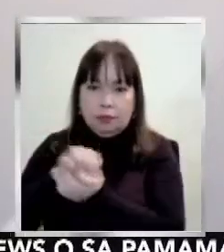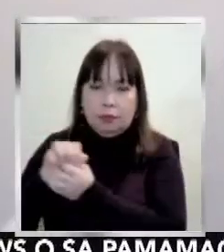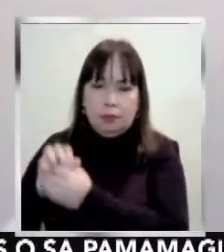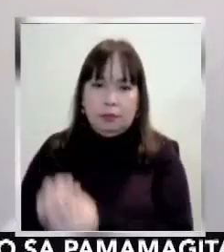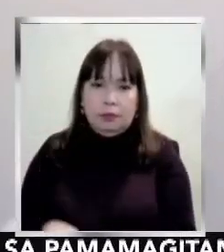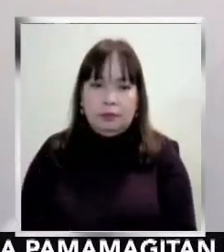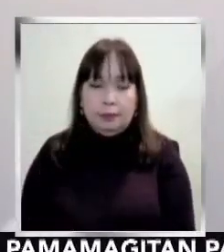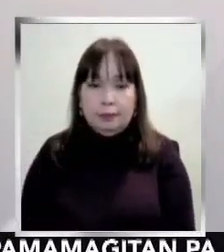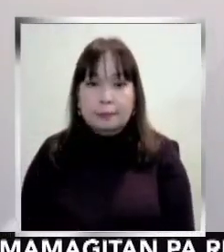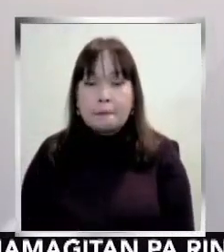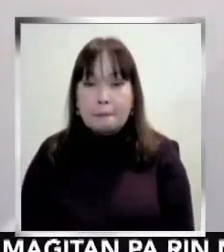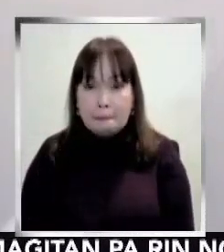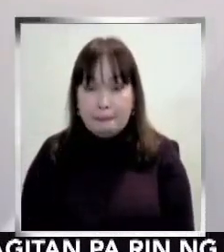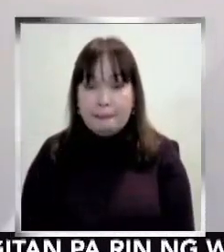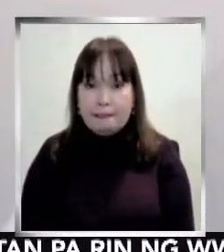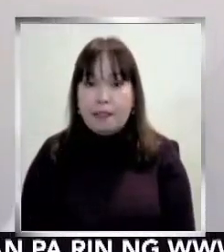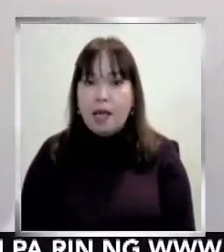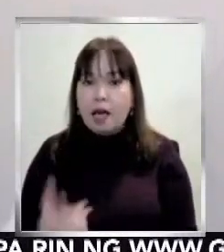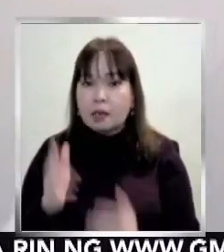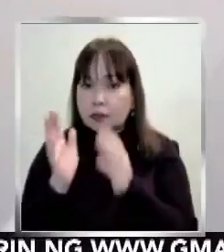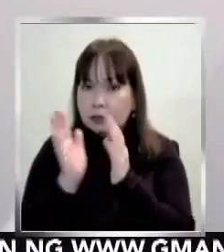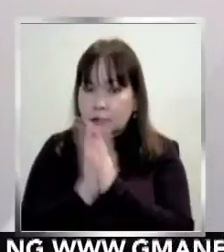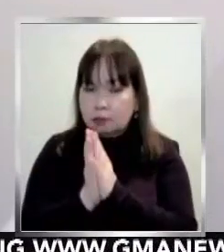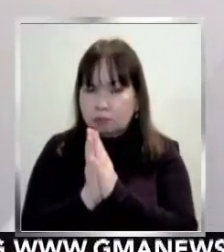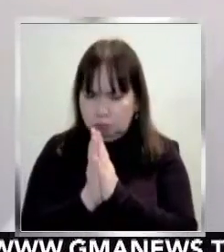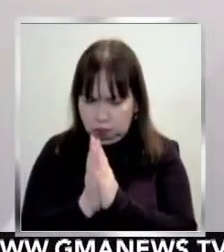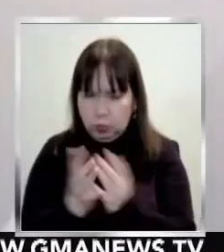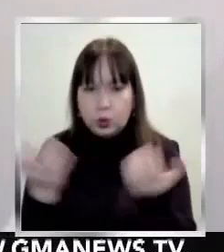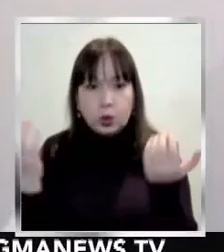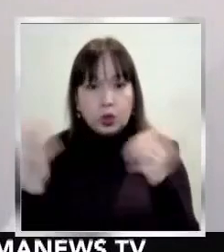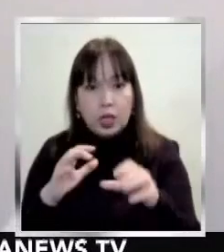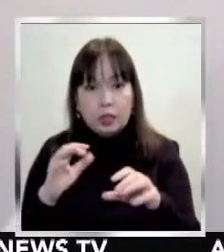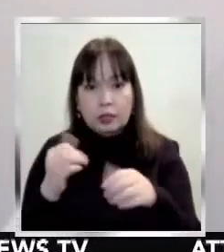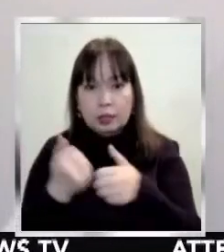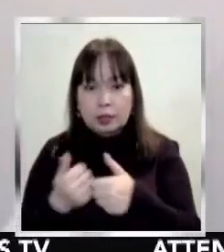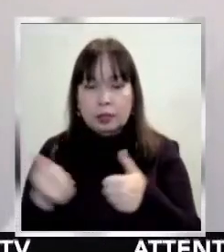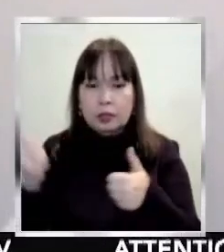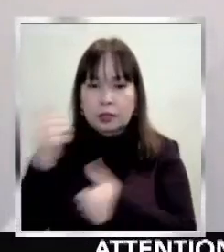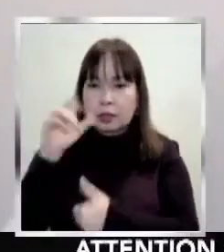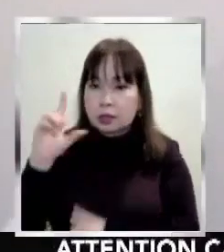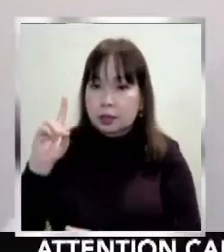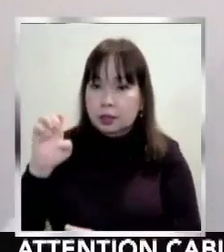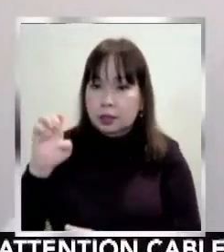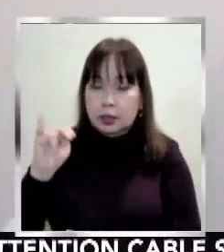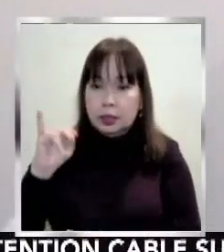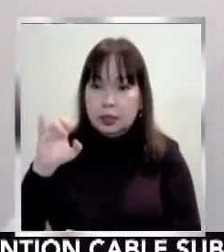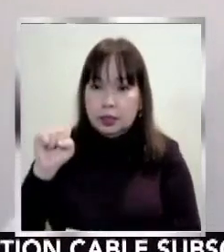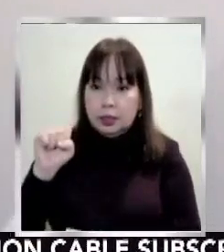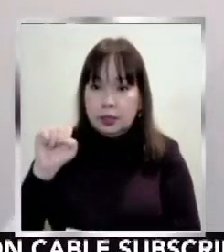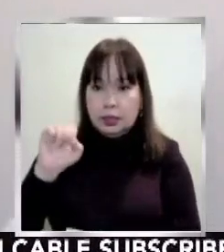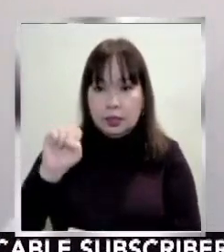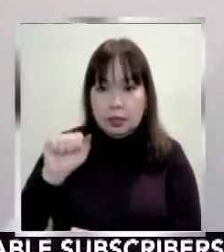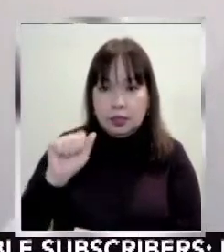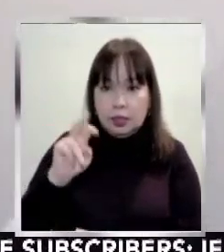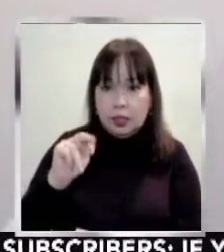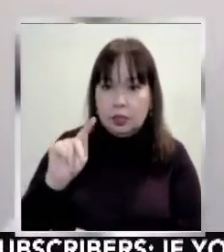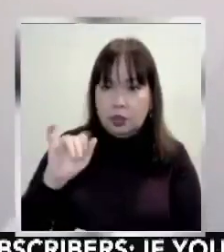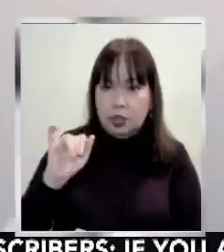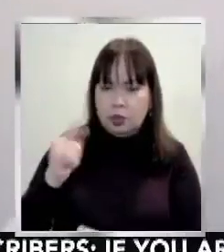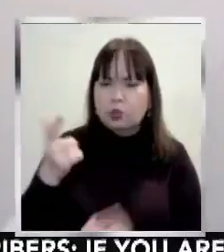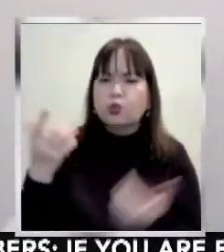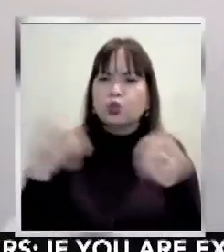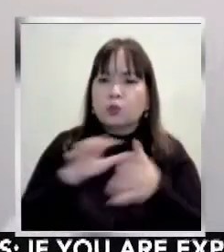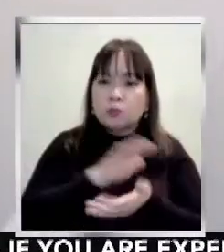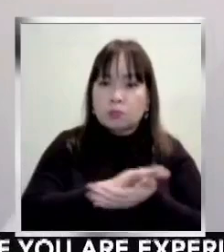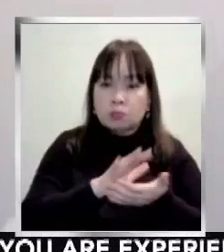Humingi ng pagkakataon si Executive Director Attorney Denny Santiago na hayaan silang linisin at reformahin ang